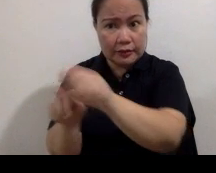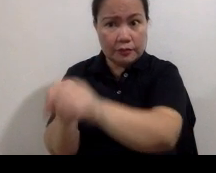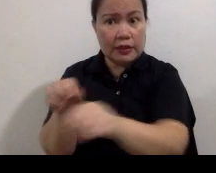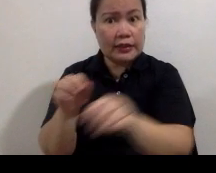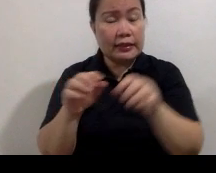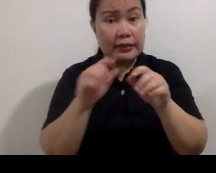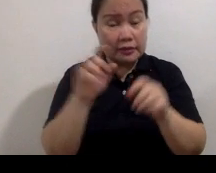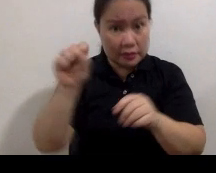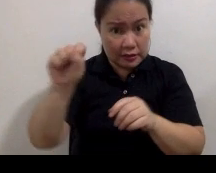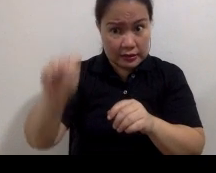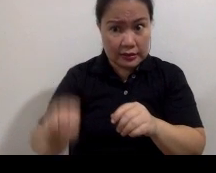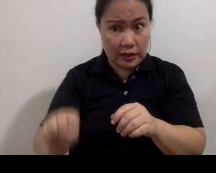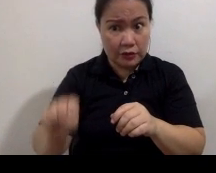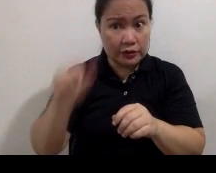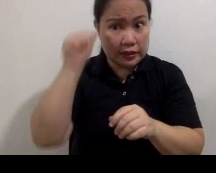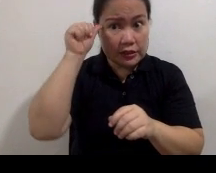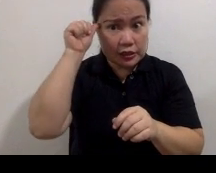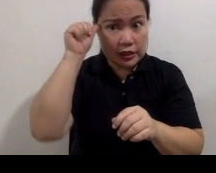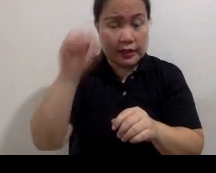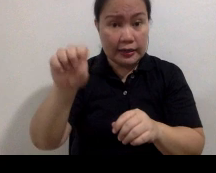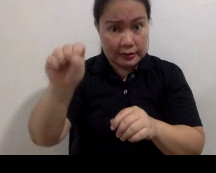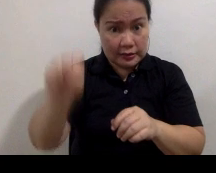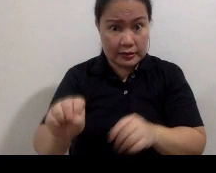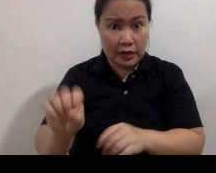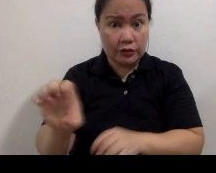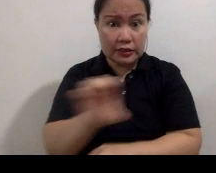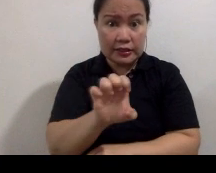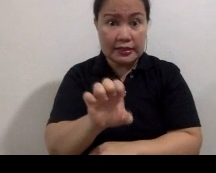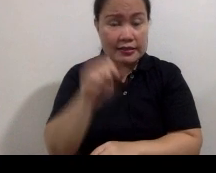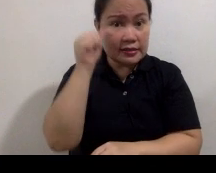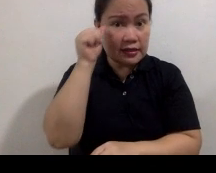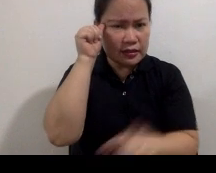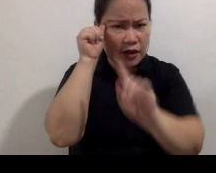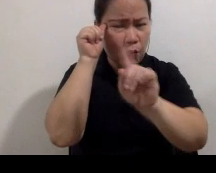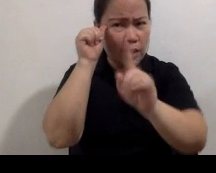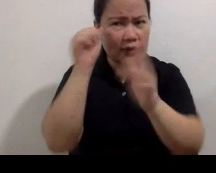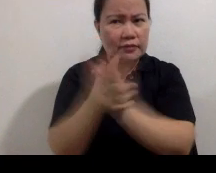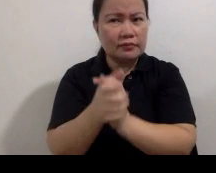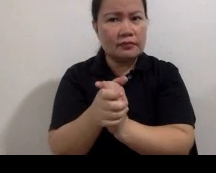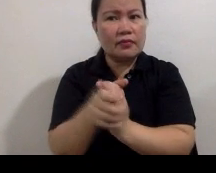Timog Asya at Timog Silangang Asya?